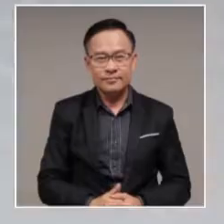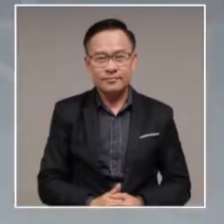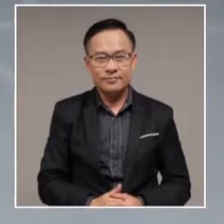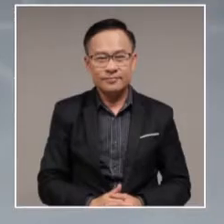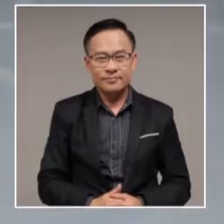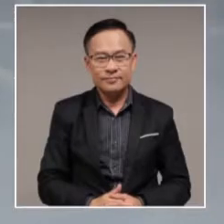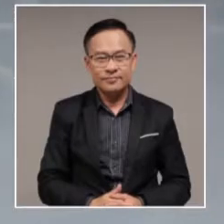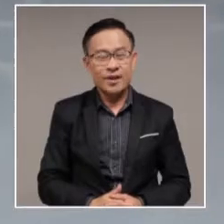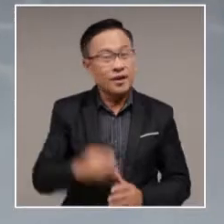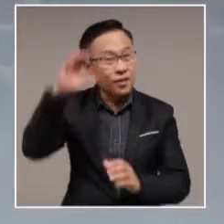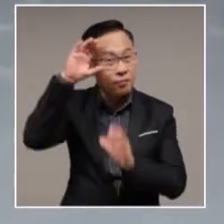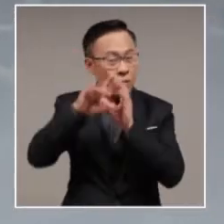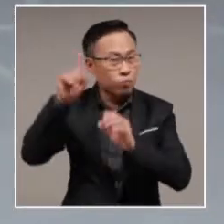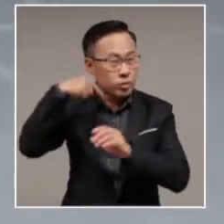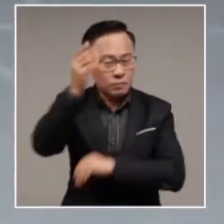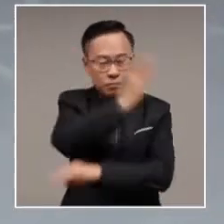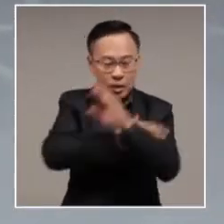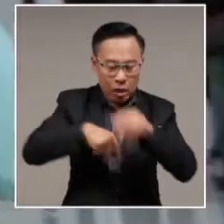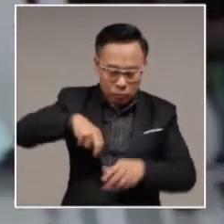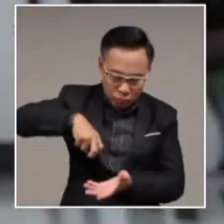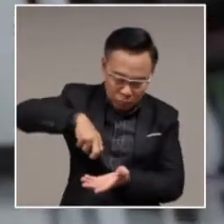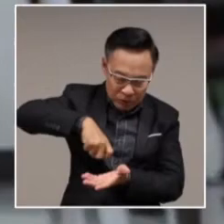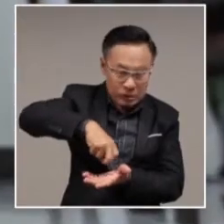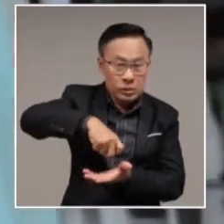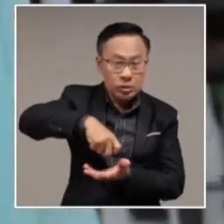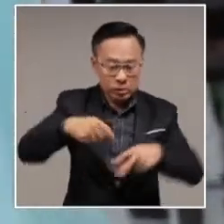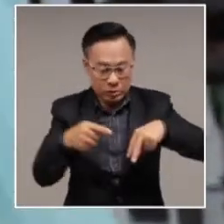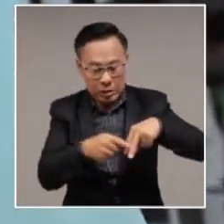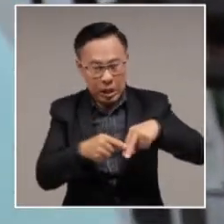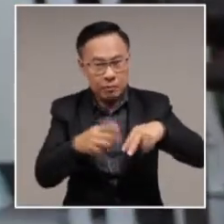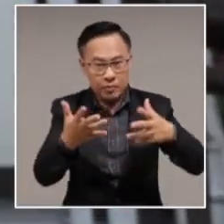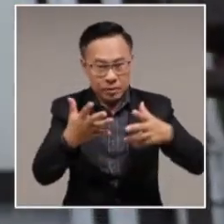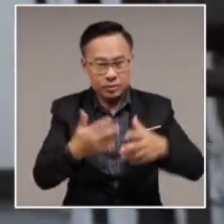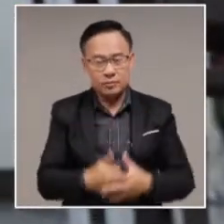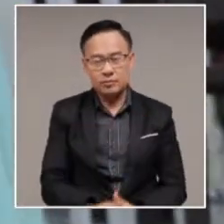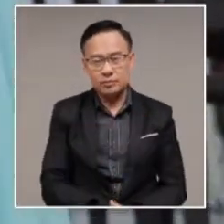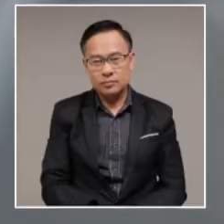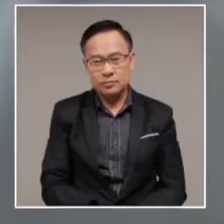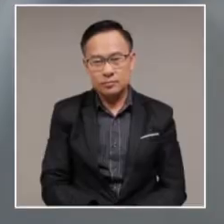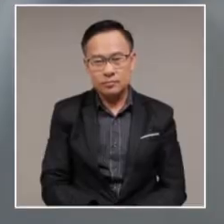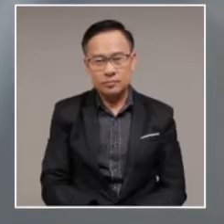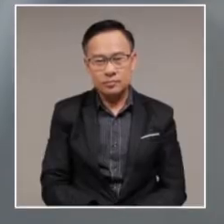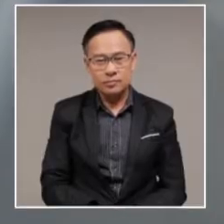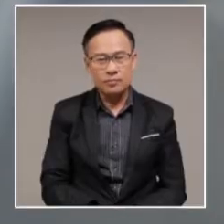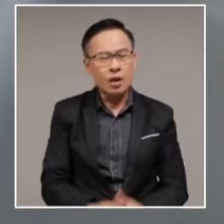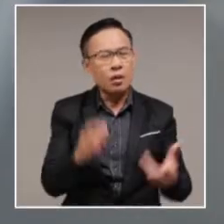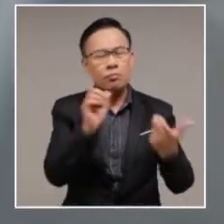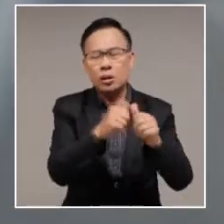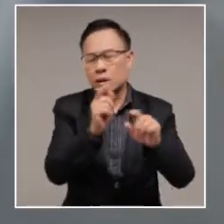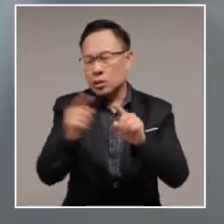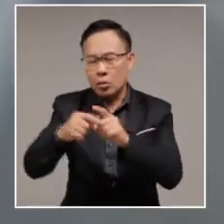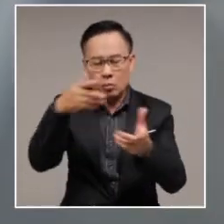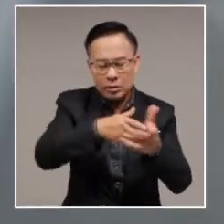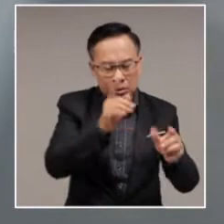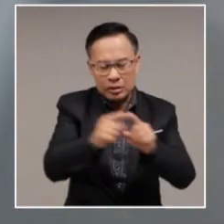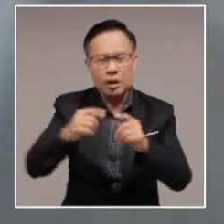าวพระพี่นุ้ยเดินคลานเข่าในบ้านเห็นขาพิการทั้งสองข้าง ทุกปัญหาทุกอุปสรรค